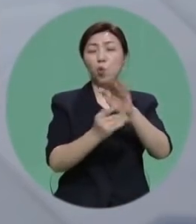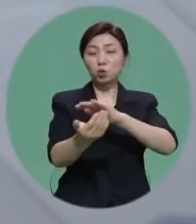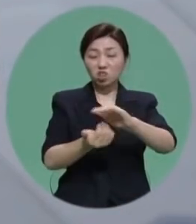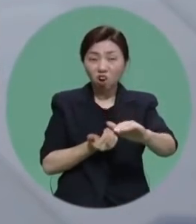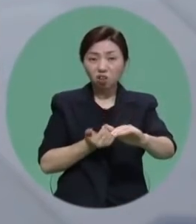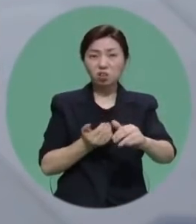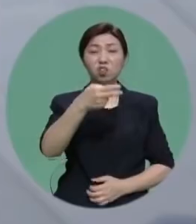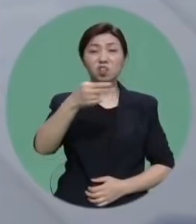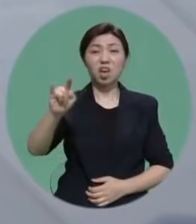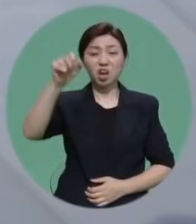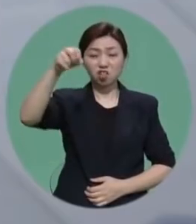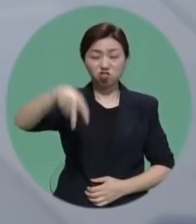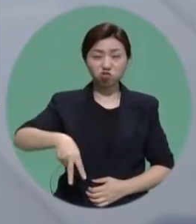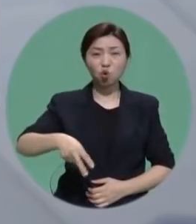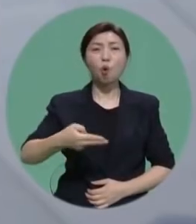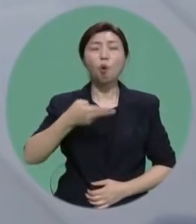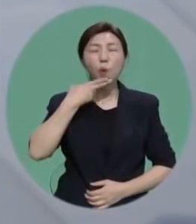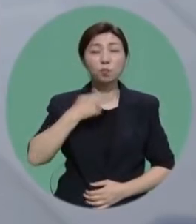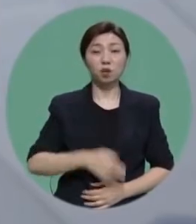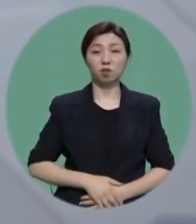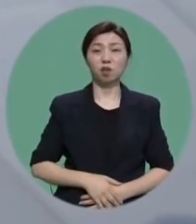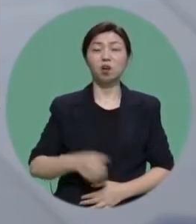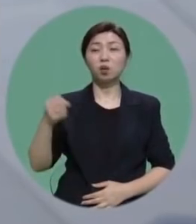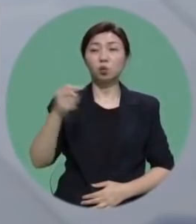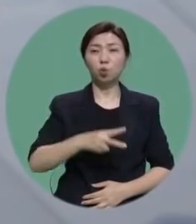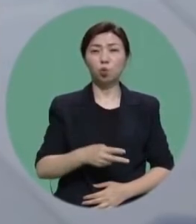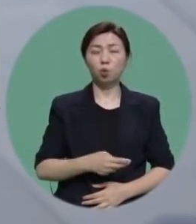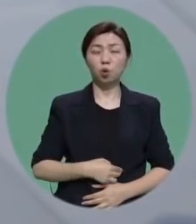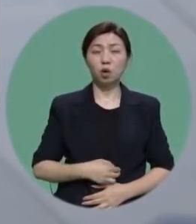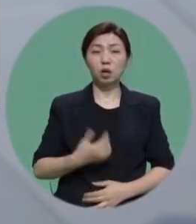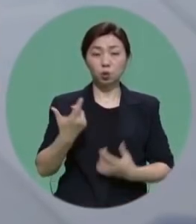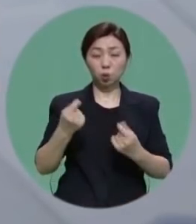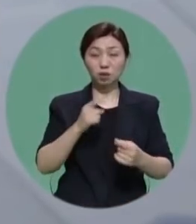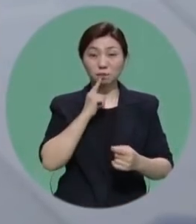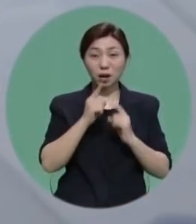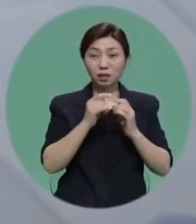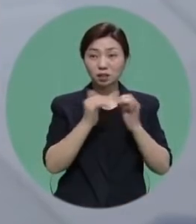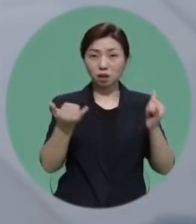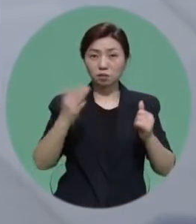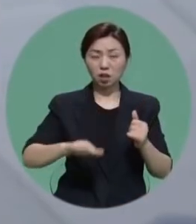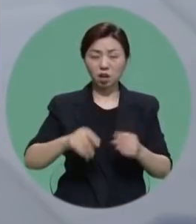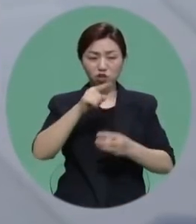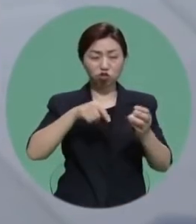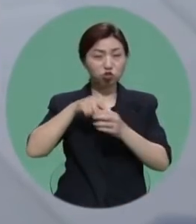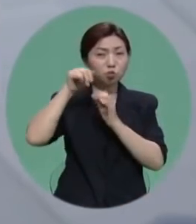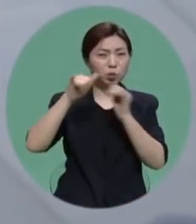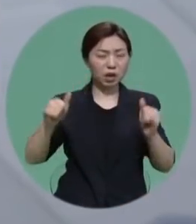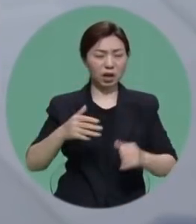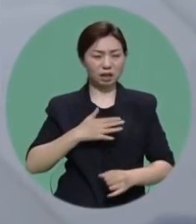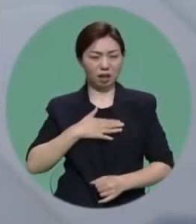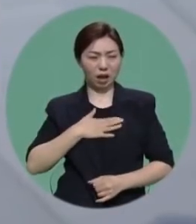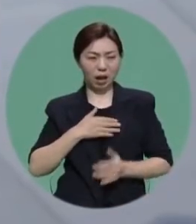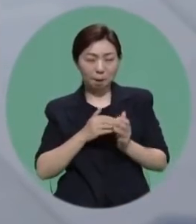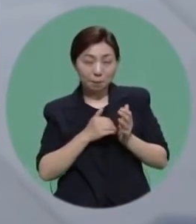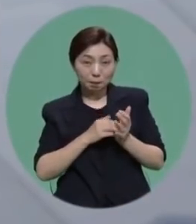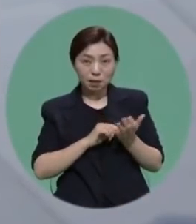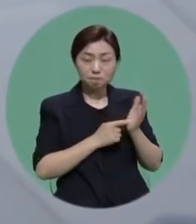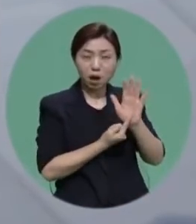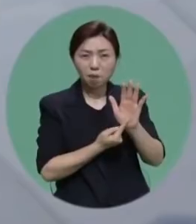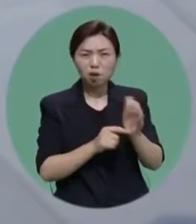않았어요. 자 똑같은 사람이 말한 건데 윤석열 후보 내 카드 하나면 죽는다. 바로 구속되면